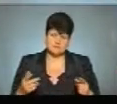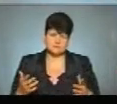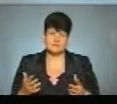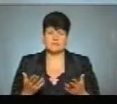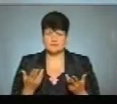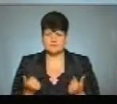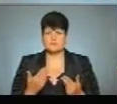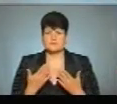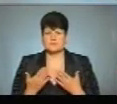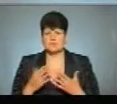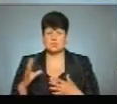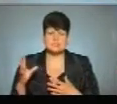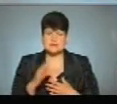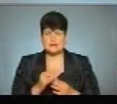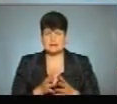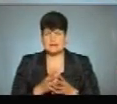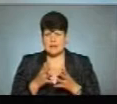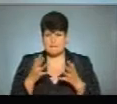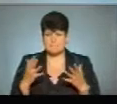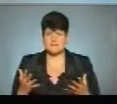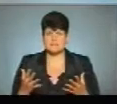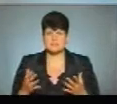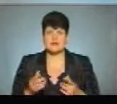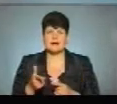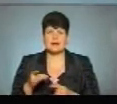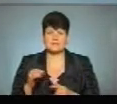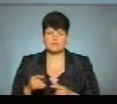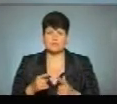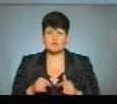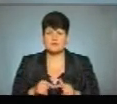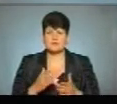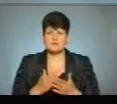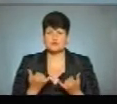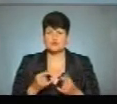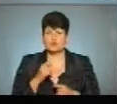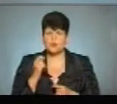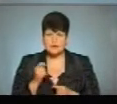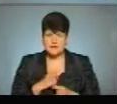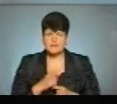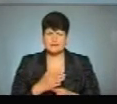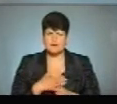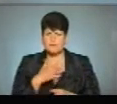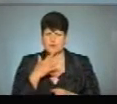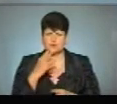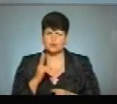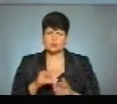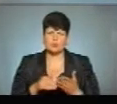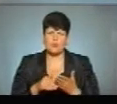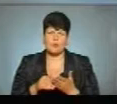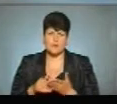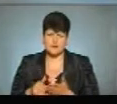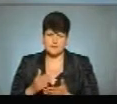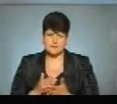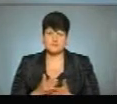ми спілкувалися з усіма найбільшими грантовими організаціями, які є сьогодні діють в Україні. Нам багато хто допомагає. Наприклад,